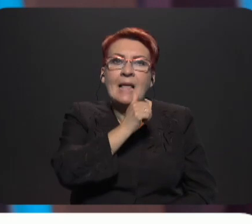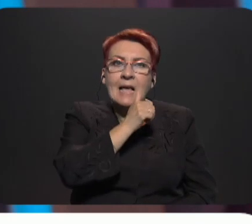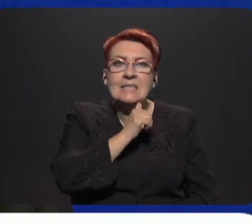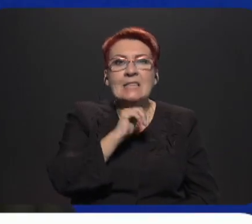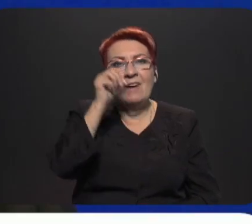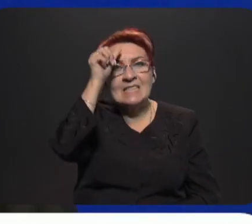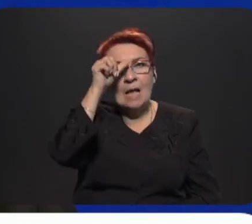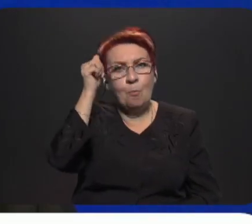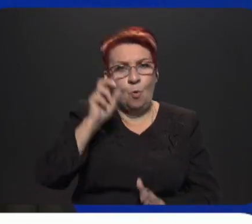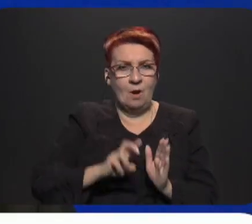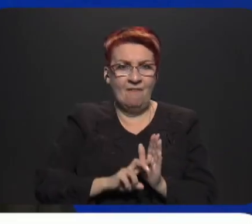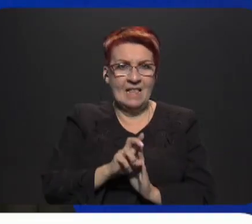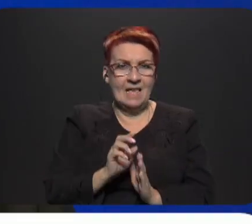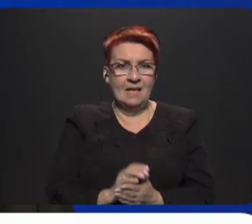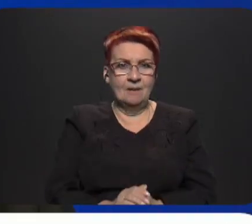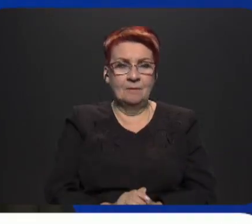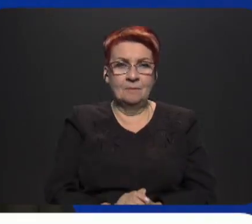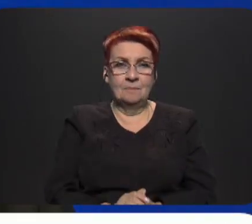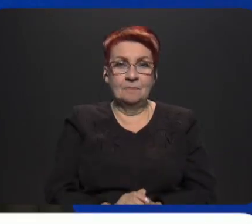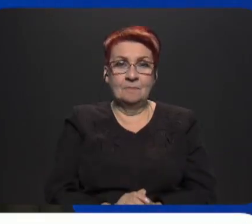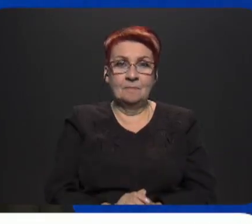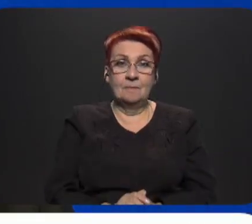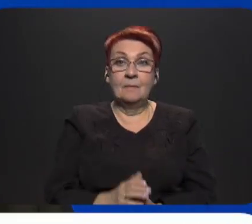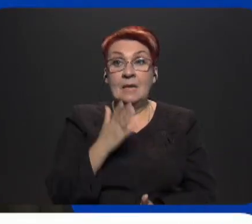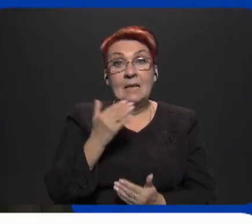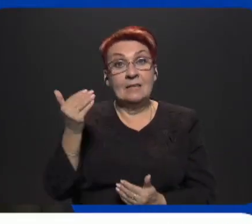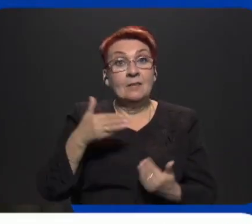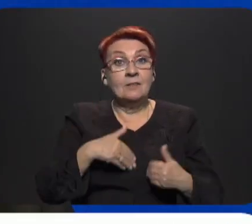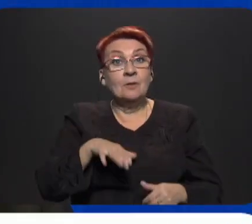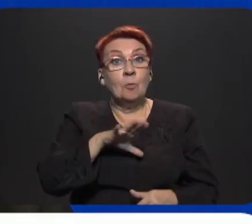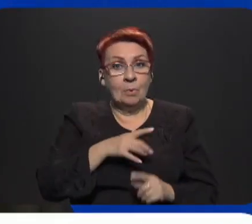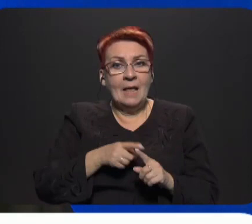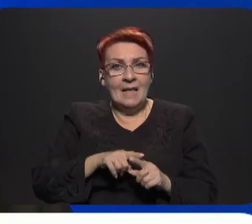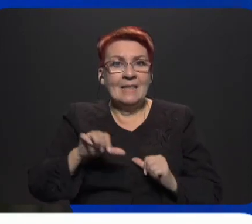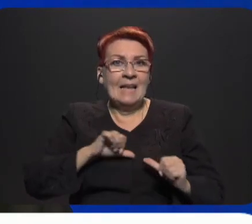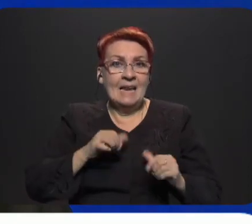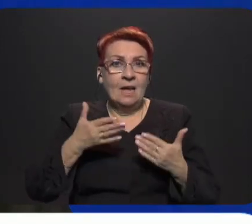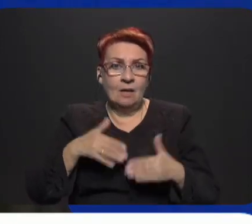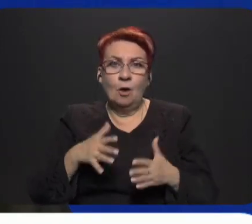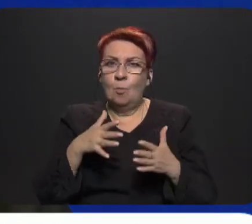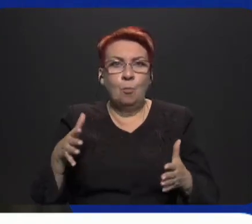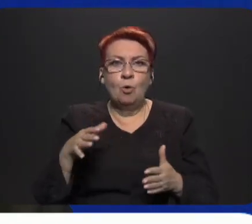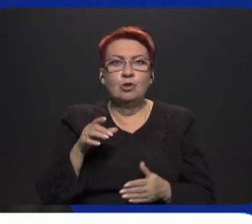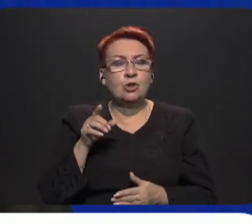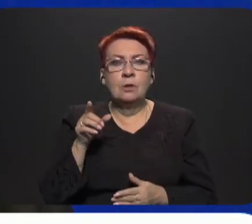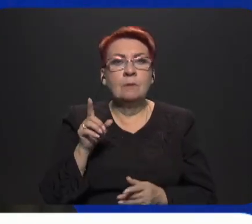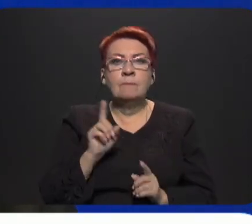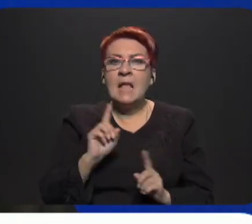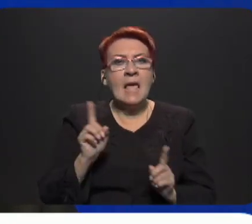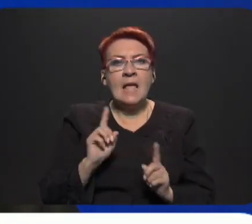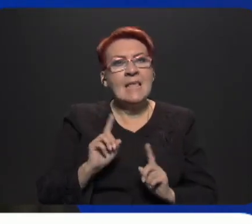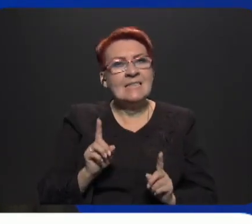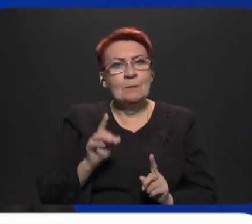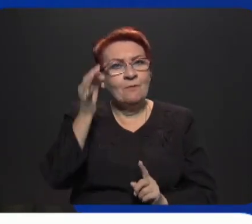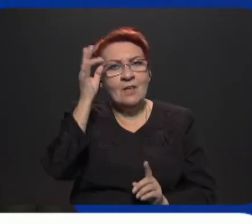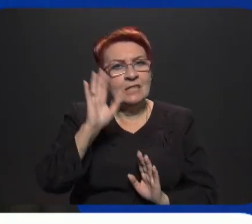Господи. Значит, если ты исповедовал этот грех, то больше о нем не смей вспоминать.